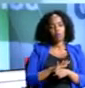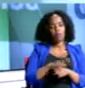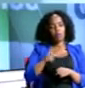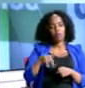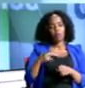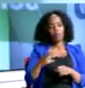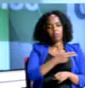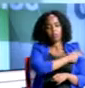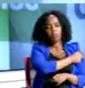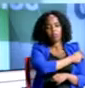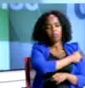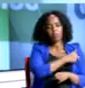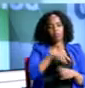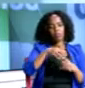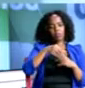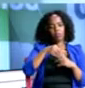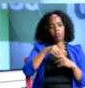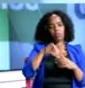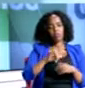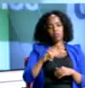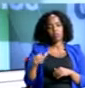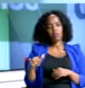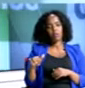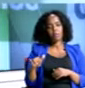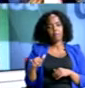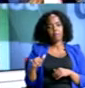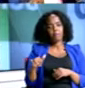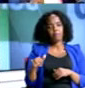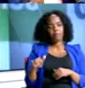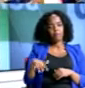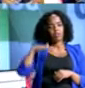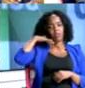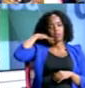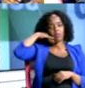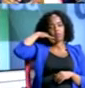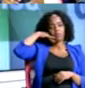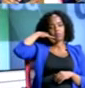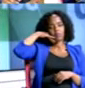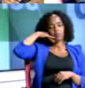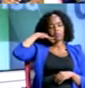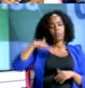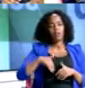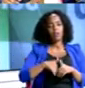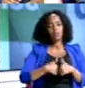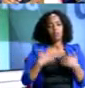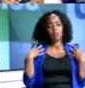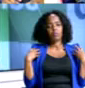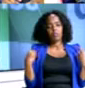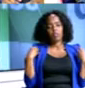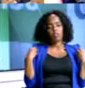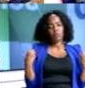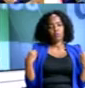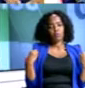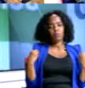health emergency specialist tu tak kasih tingkang kawat jer. Altukutiruna. Hello. Hello. Akam jurtu faya jurtu.